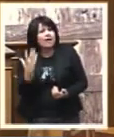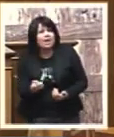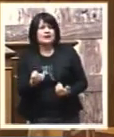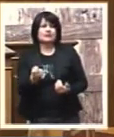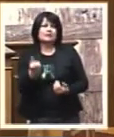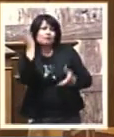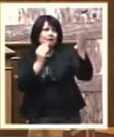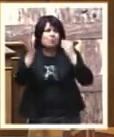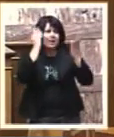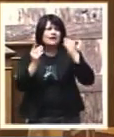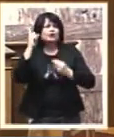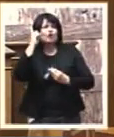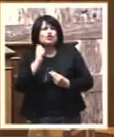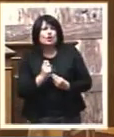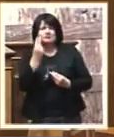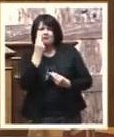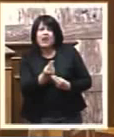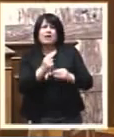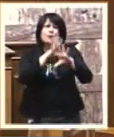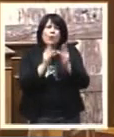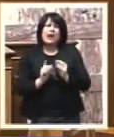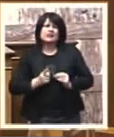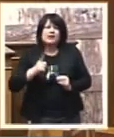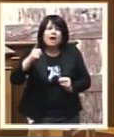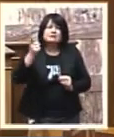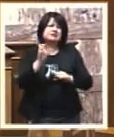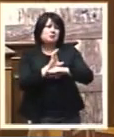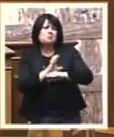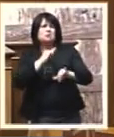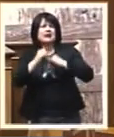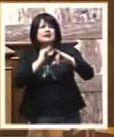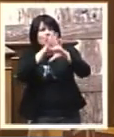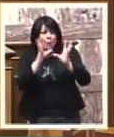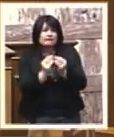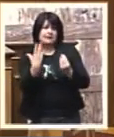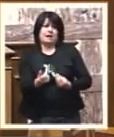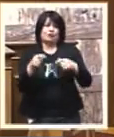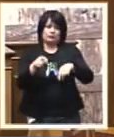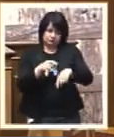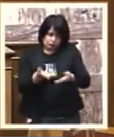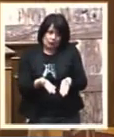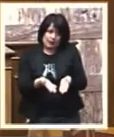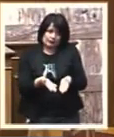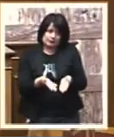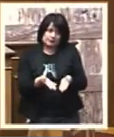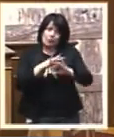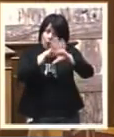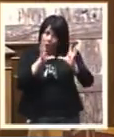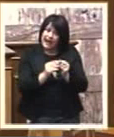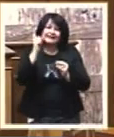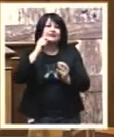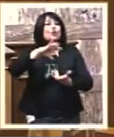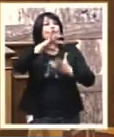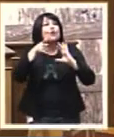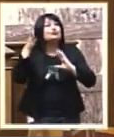παραστάσεις και γνώσεις, η γενιά που έχει ταξιδέψει περισσότερο από κάθε προηγούμενη και έχει μια πολύ πλήρη εικόνα για τον κόσμο